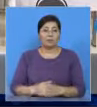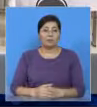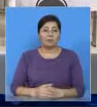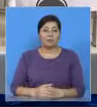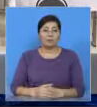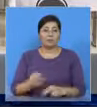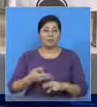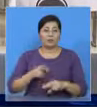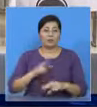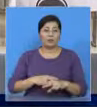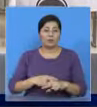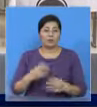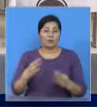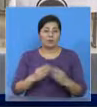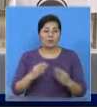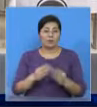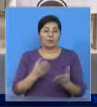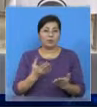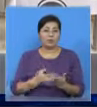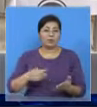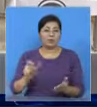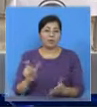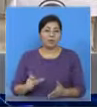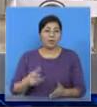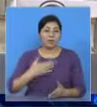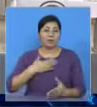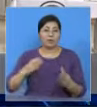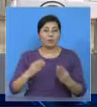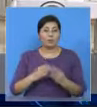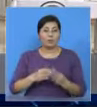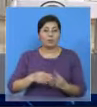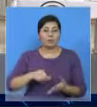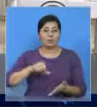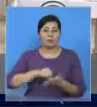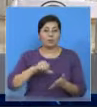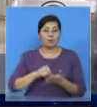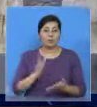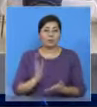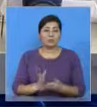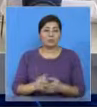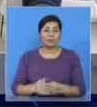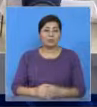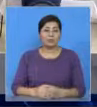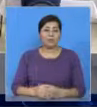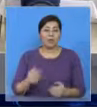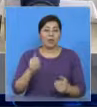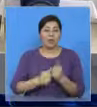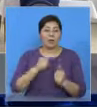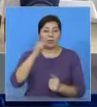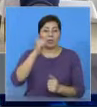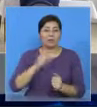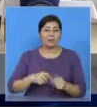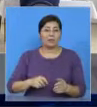Бұл жерде қазір қоғамдық арнайы бақылаушыларымыз қатысып отыр. Қоғамдық кеңестен, үкіметтік емес ұйымдардан әр айдың басында өткізіліп